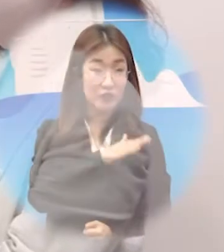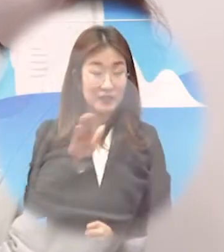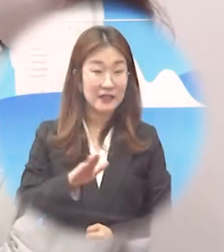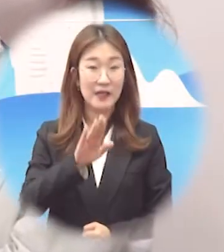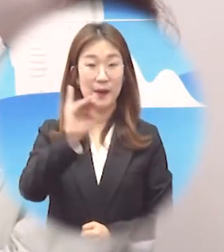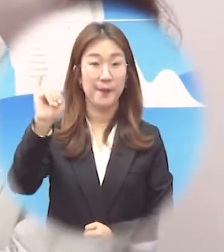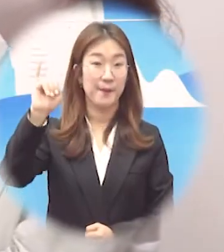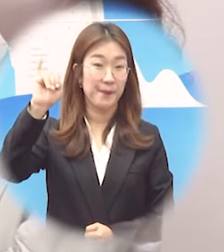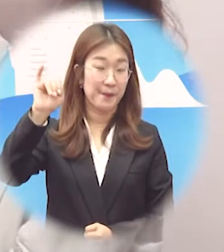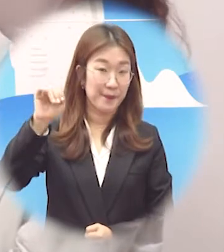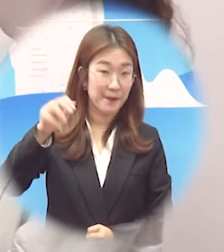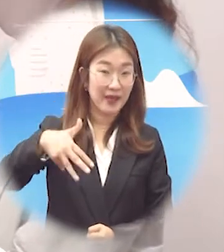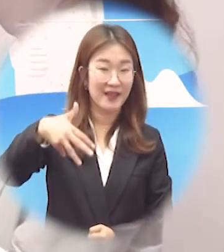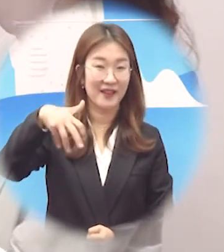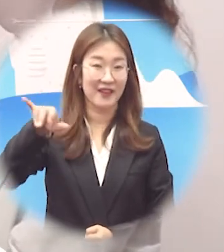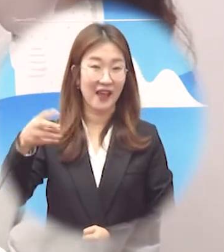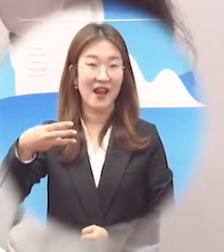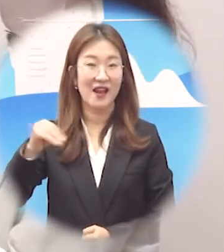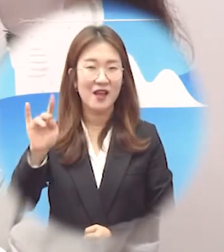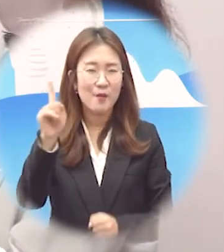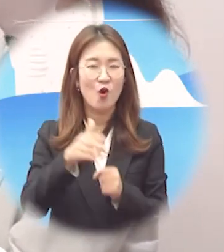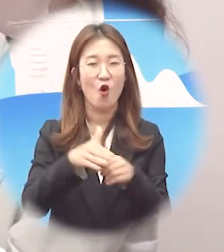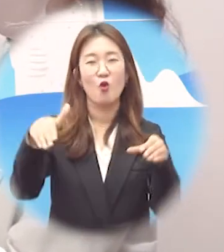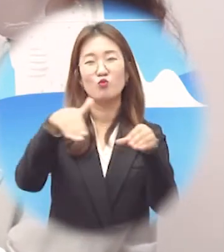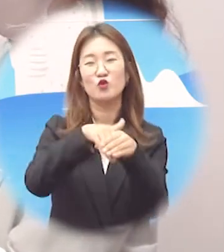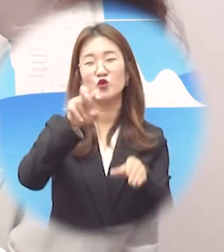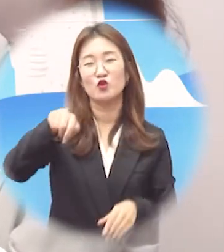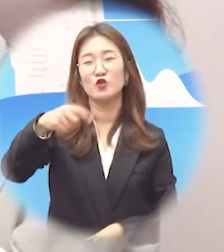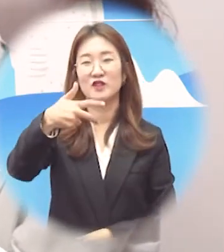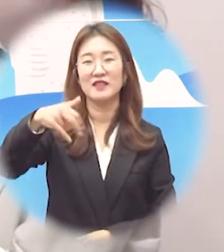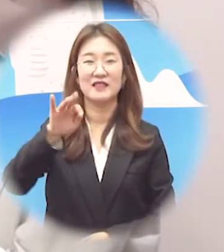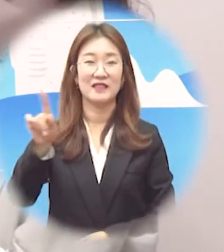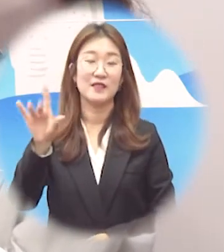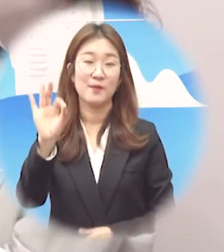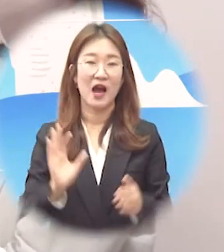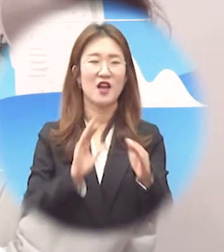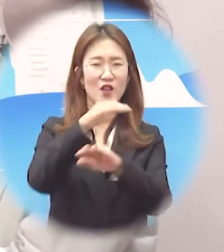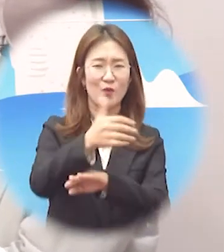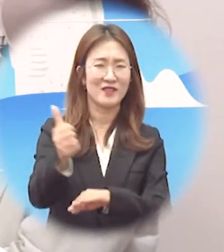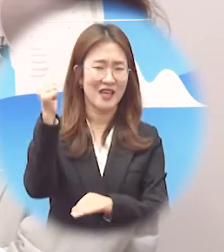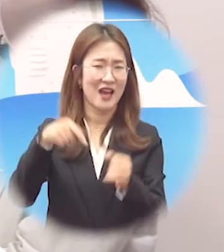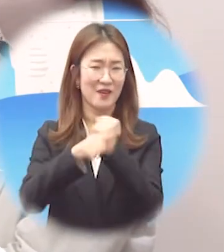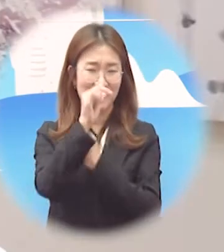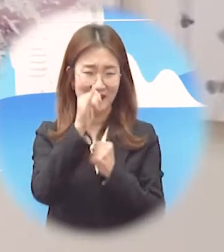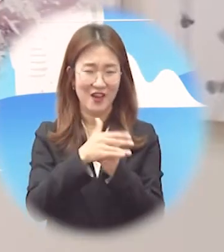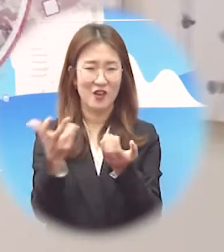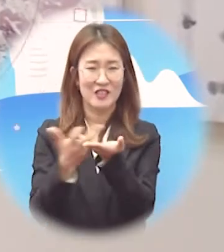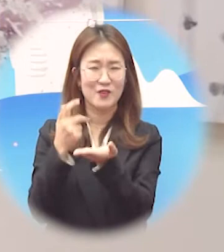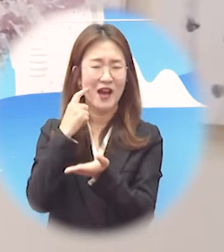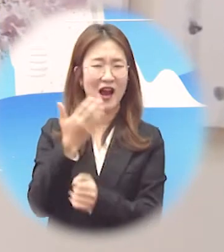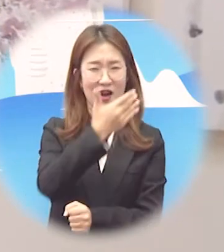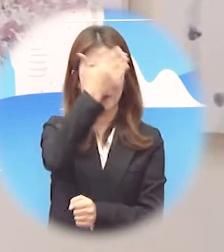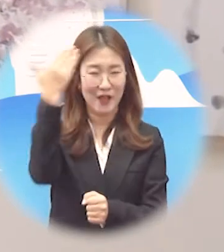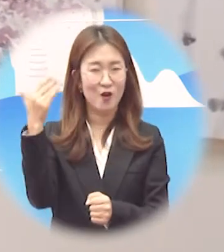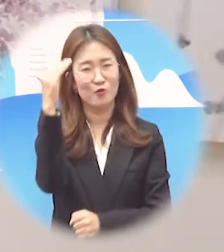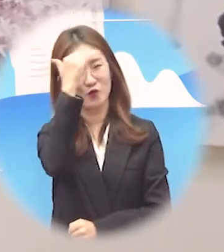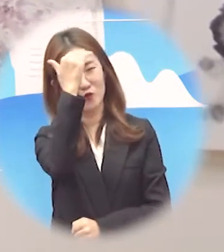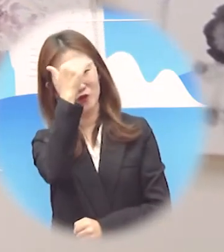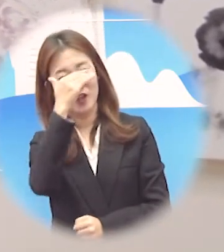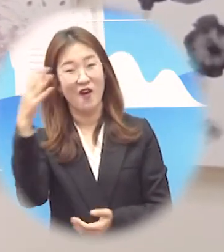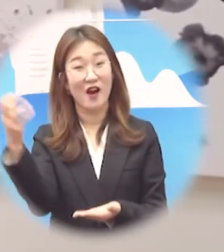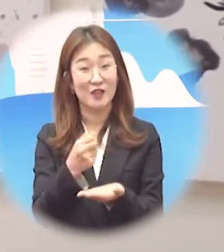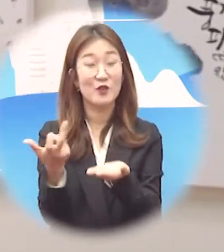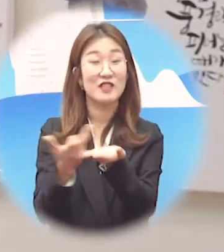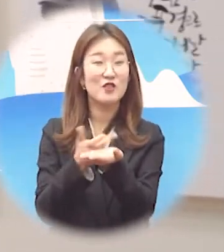초 이제 들기 때문이다 무지 많을 영어 오면서 문자 는 의미로 만들어진 소모임 이고 그 다음이 제주 애야 너